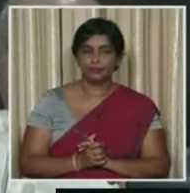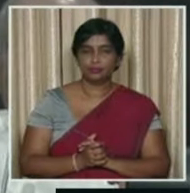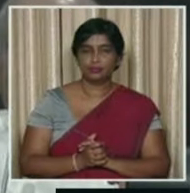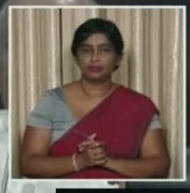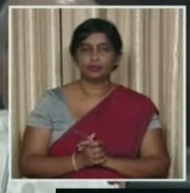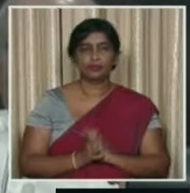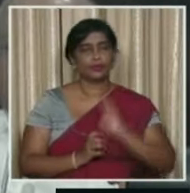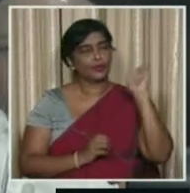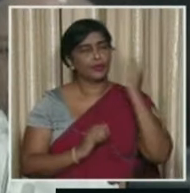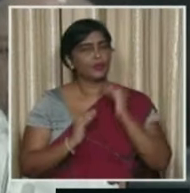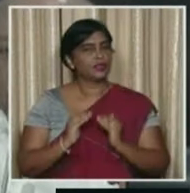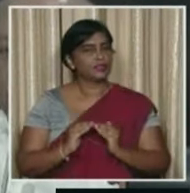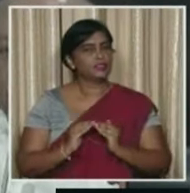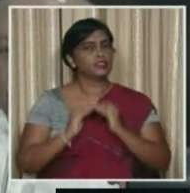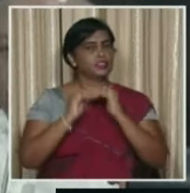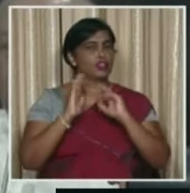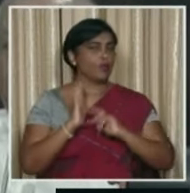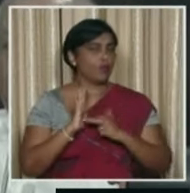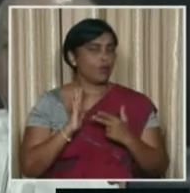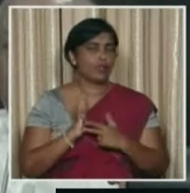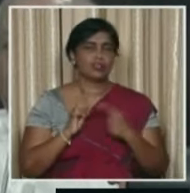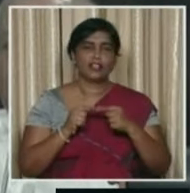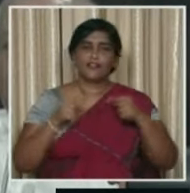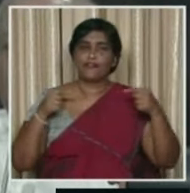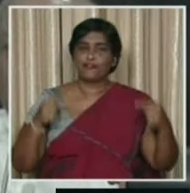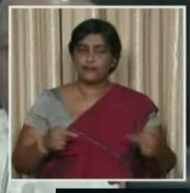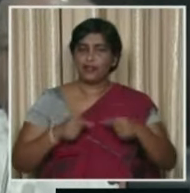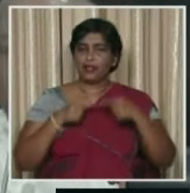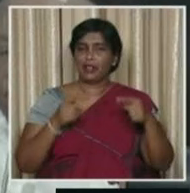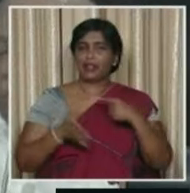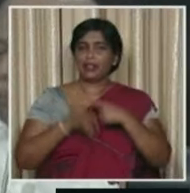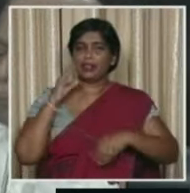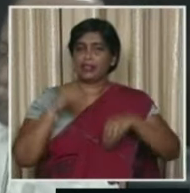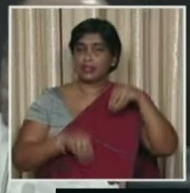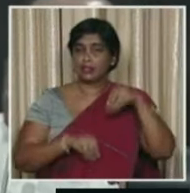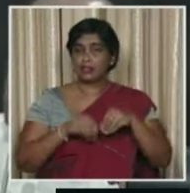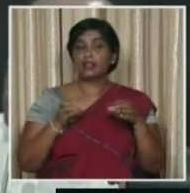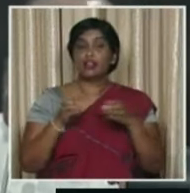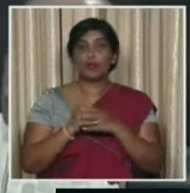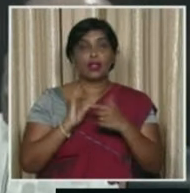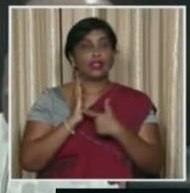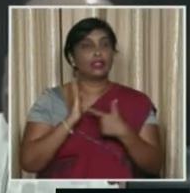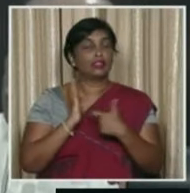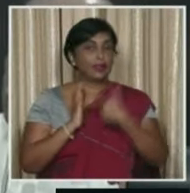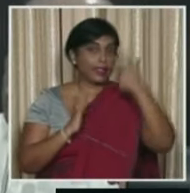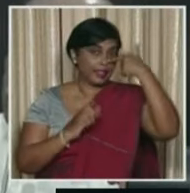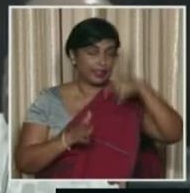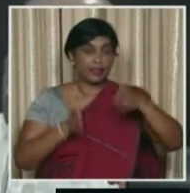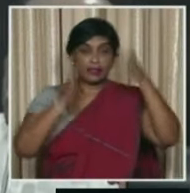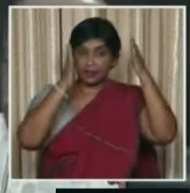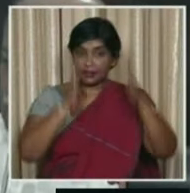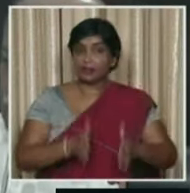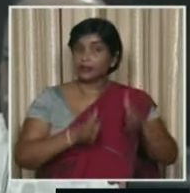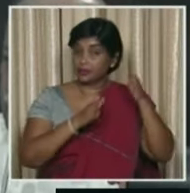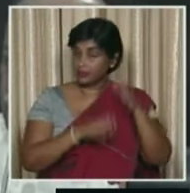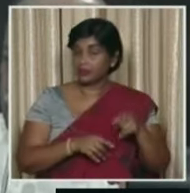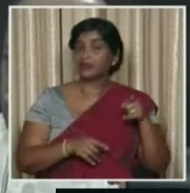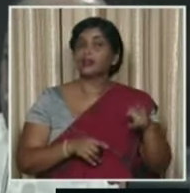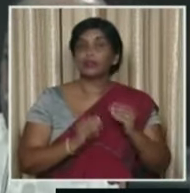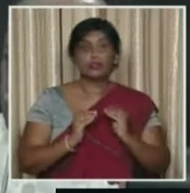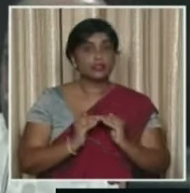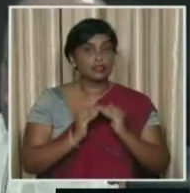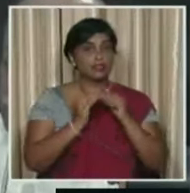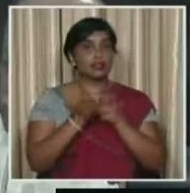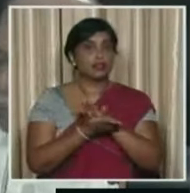හැම සංවාදම ව්‍යාකෘතිම විරුද්ධ වෙන දේශපාලන කණ්ඩායම තිරිකුණාමලයේ තෙල් ටැංකිය සංකීර්ණ සංවර්ධනයට